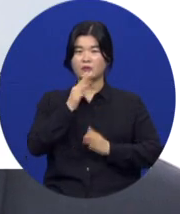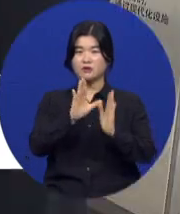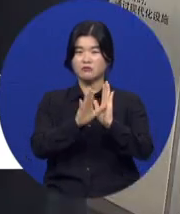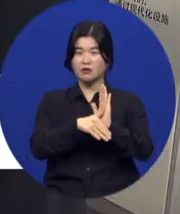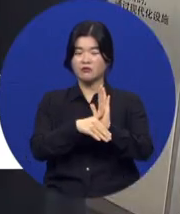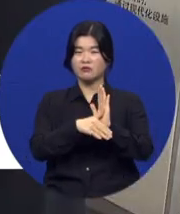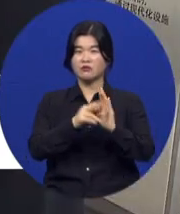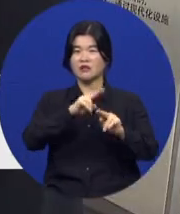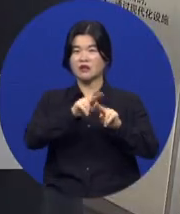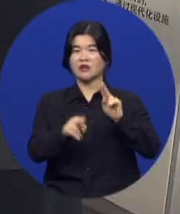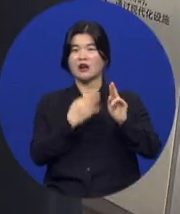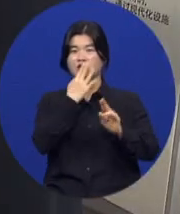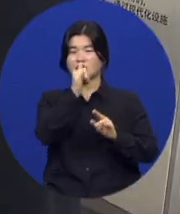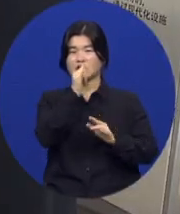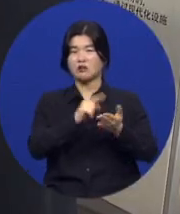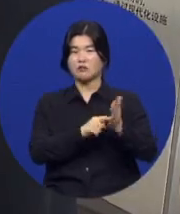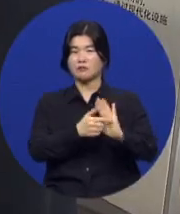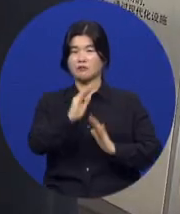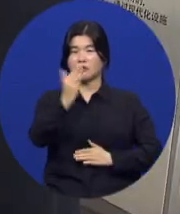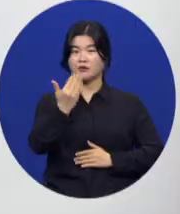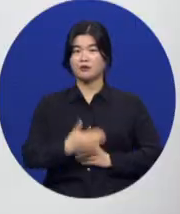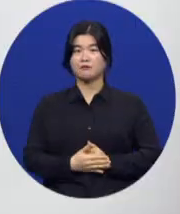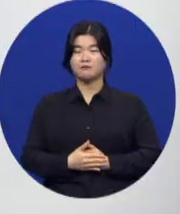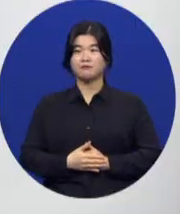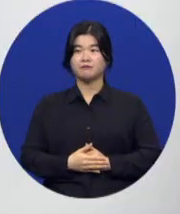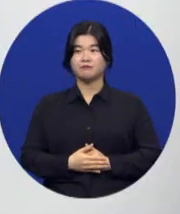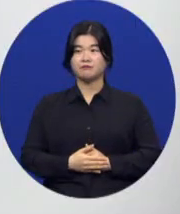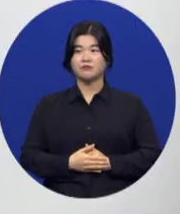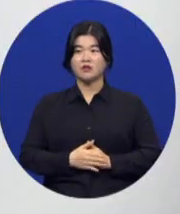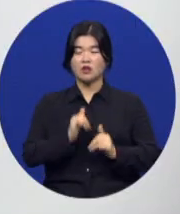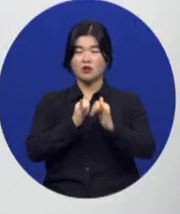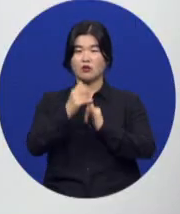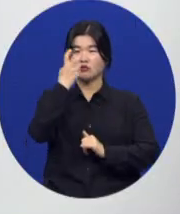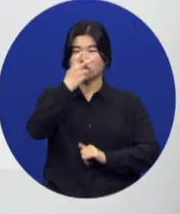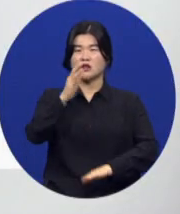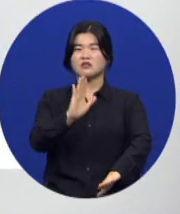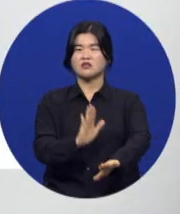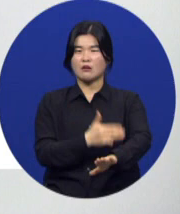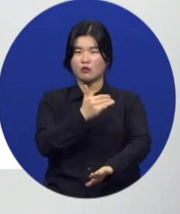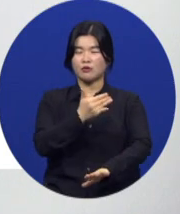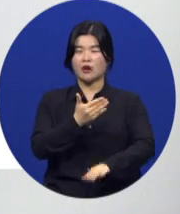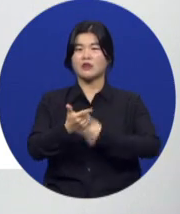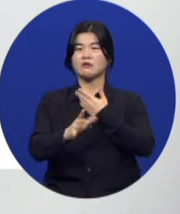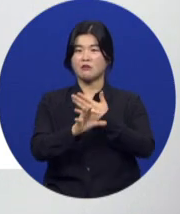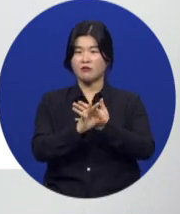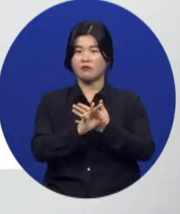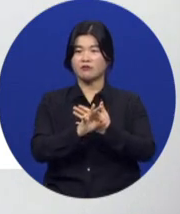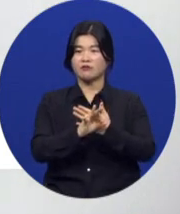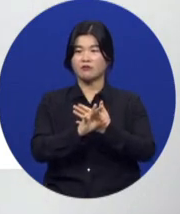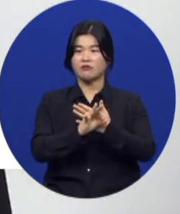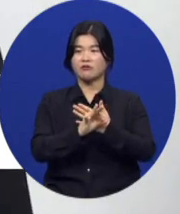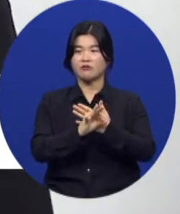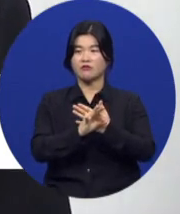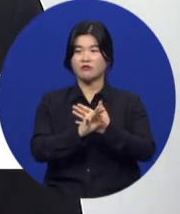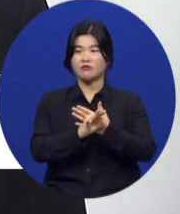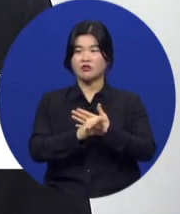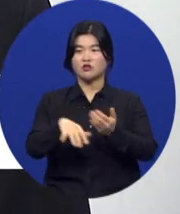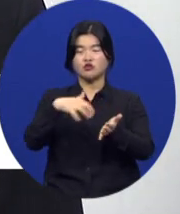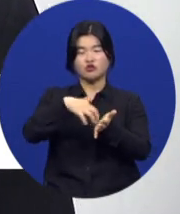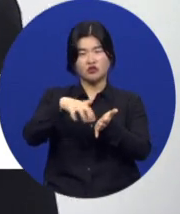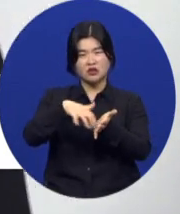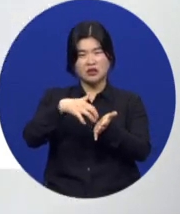탈당 할 수도 있다고 밝혔습니다 여론조사가 증거 내 없어라 아니면 여러분 4